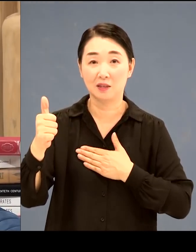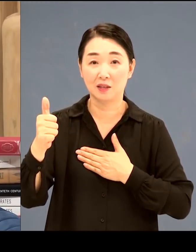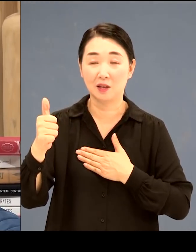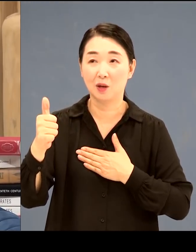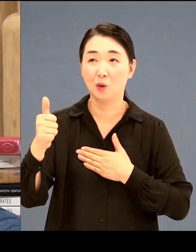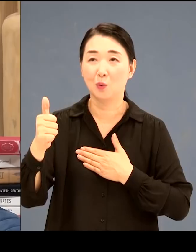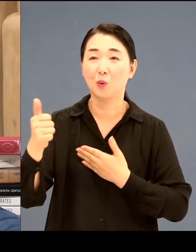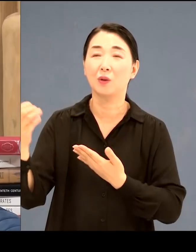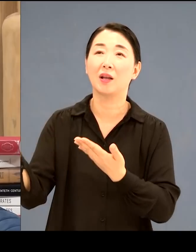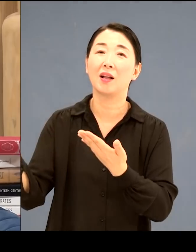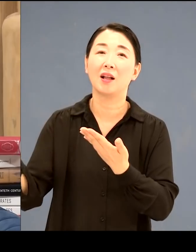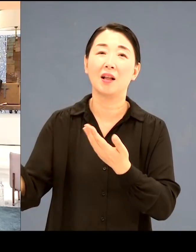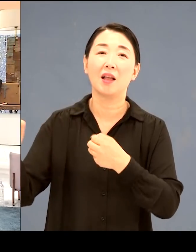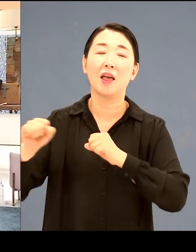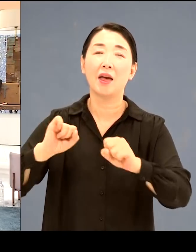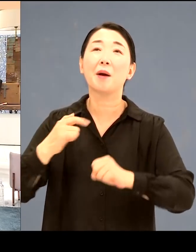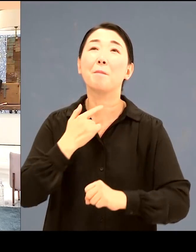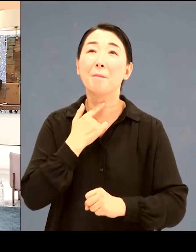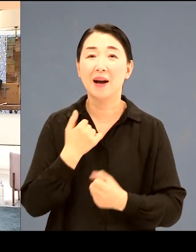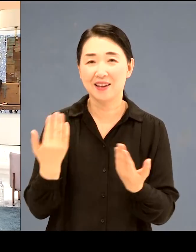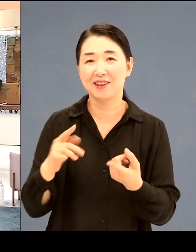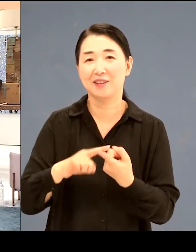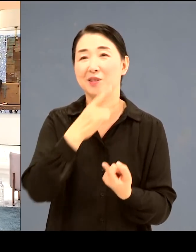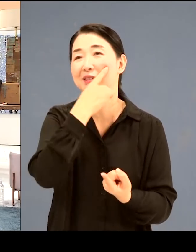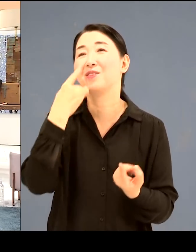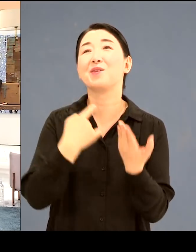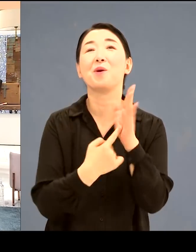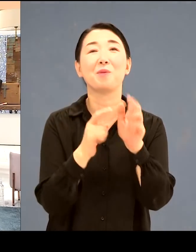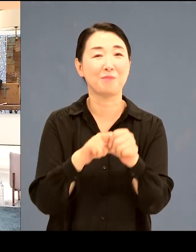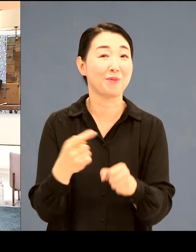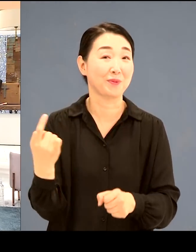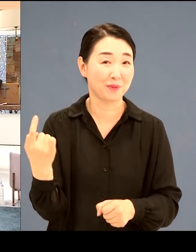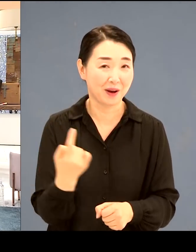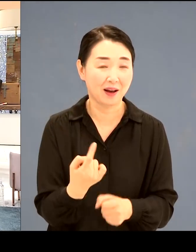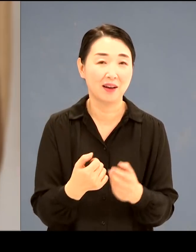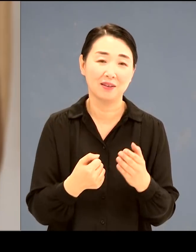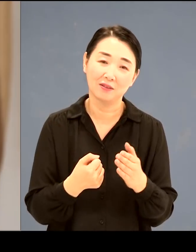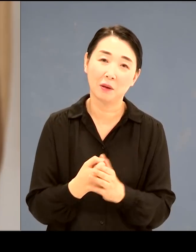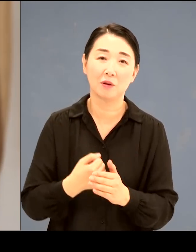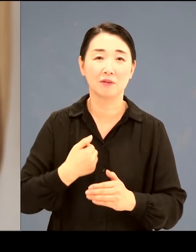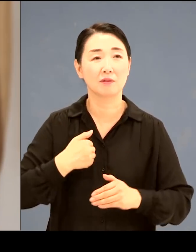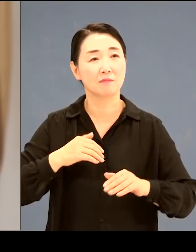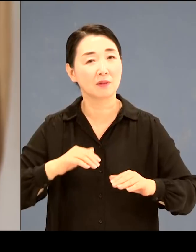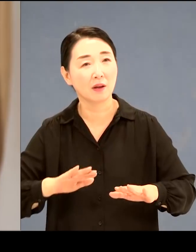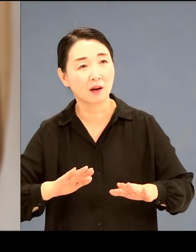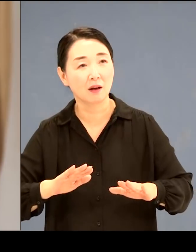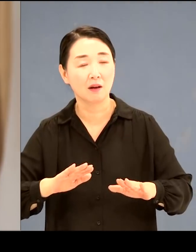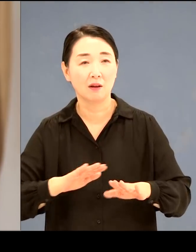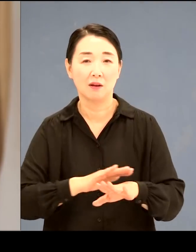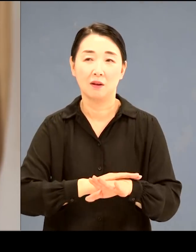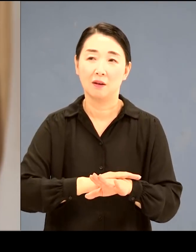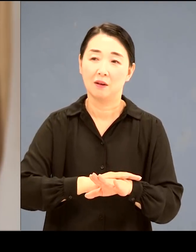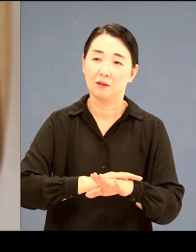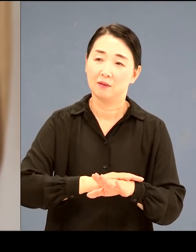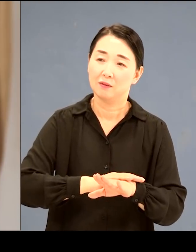하셨던 일들을 증거하러 나온 거잖아요. 네네. 그것들이 어떻게 보면 제가 취할 수 있을